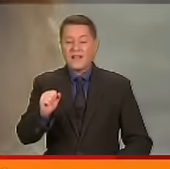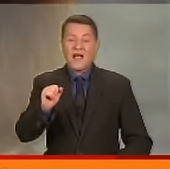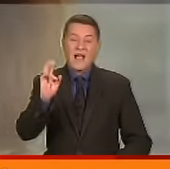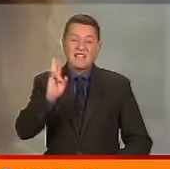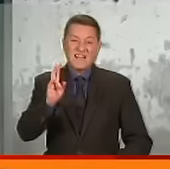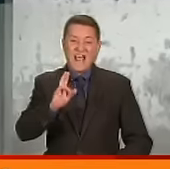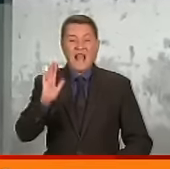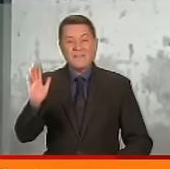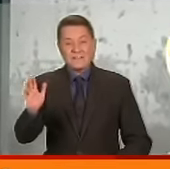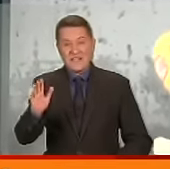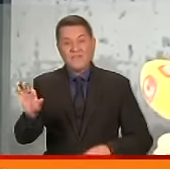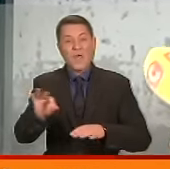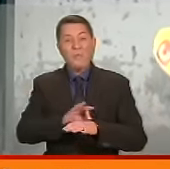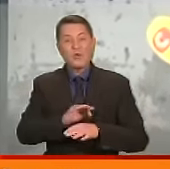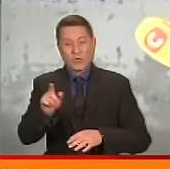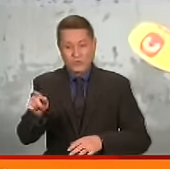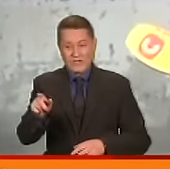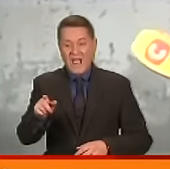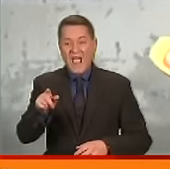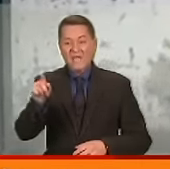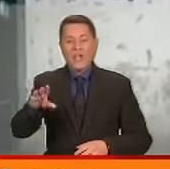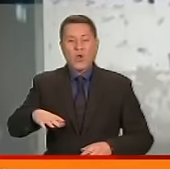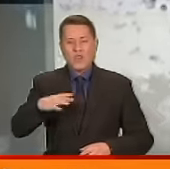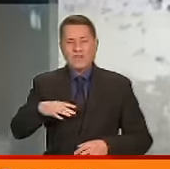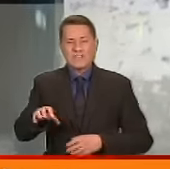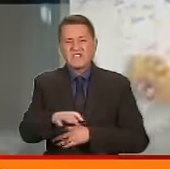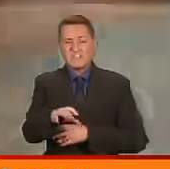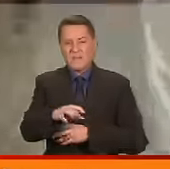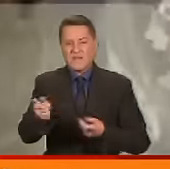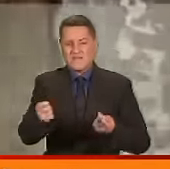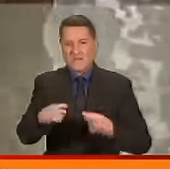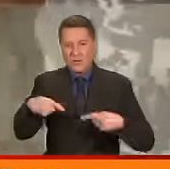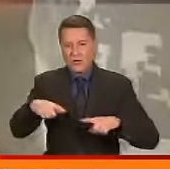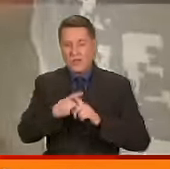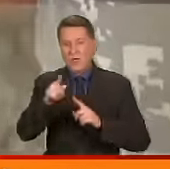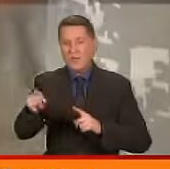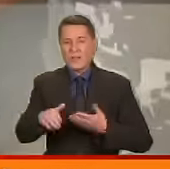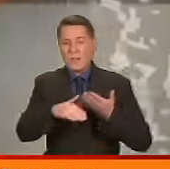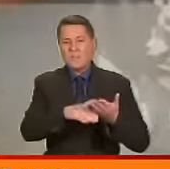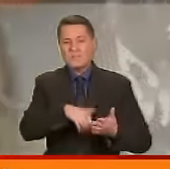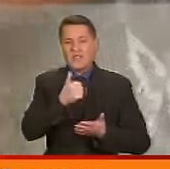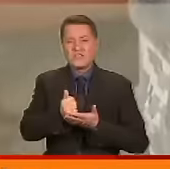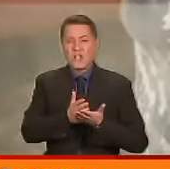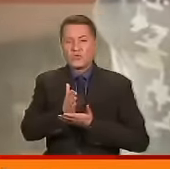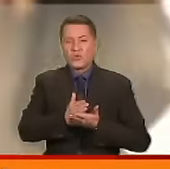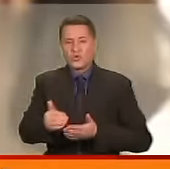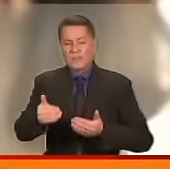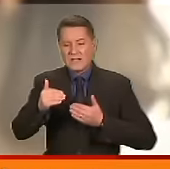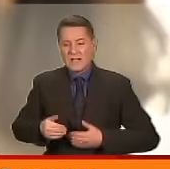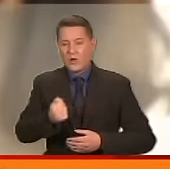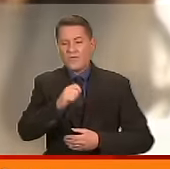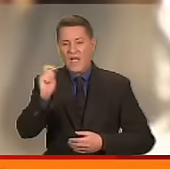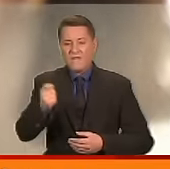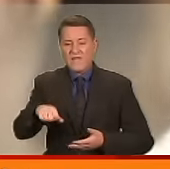Наталія Васильівна. Подружжя, він колишній сапер, тепер завідує технікою. Вона помічниця начальника служби тилу. На війні